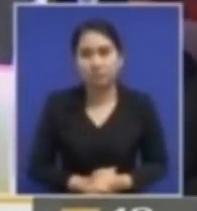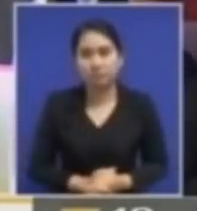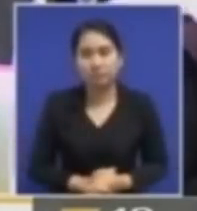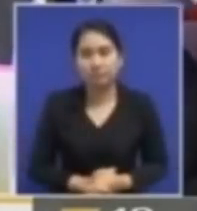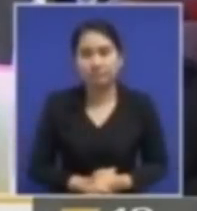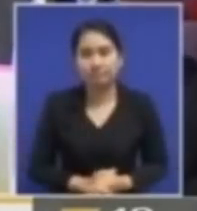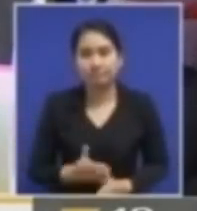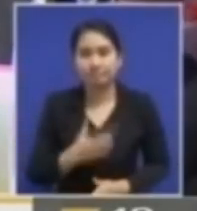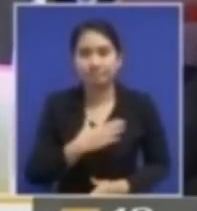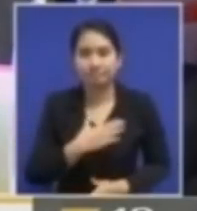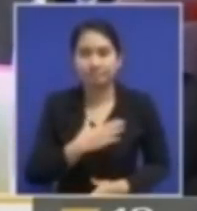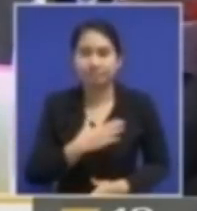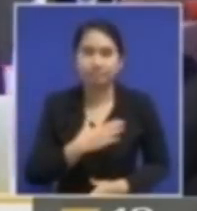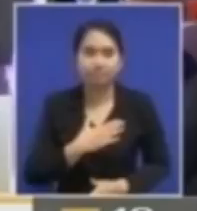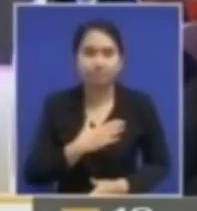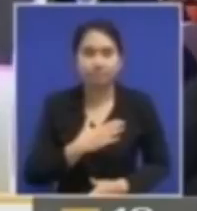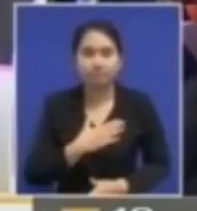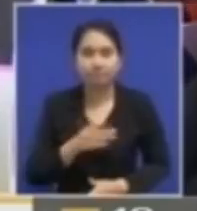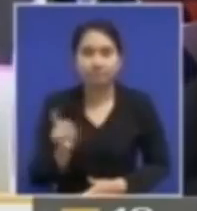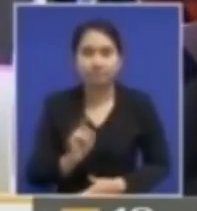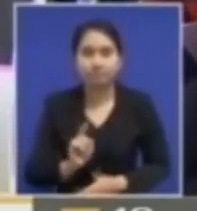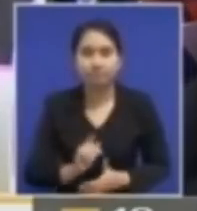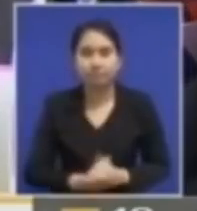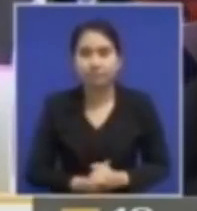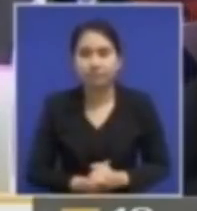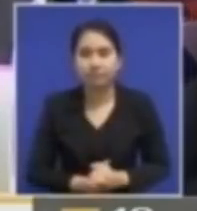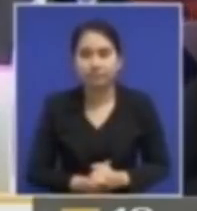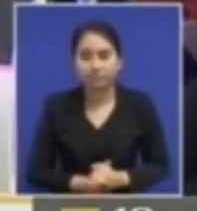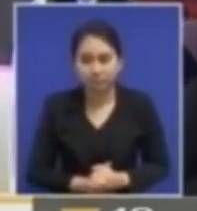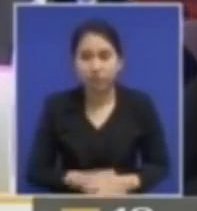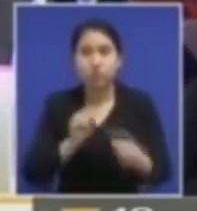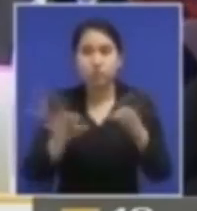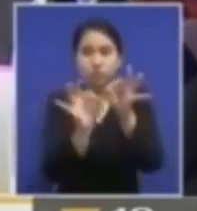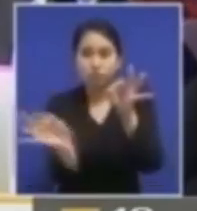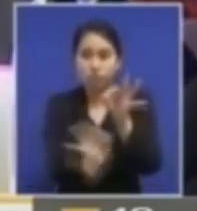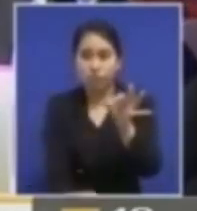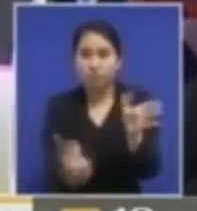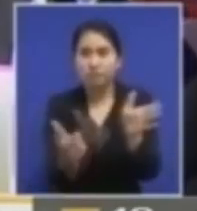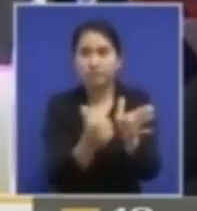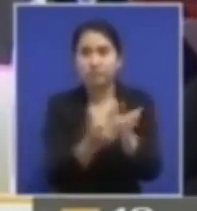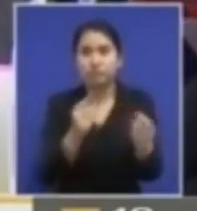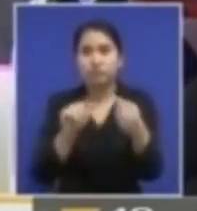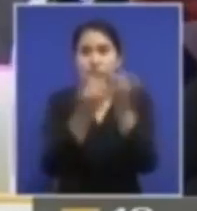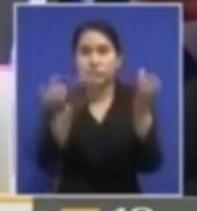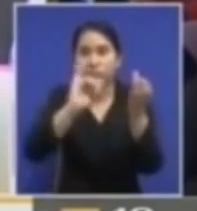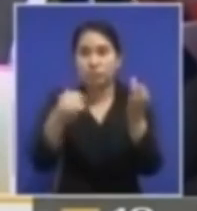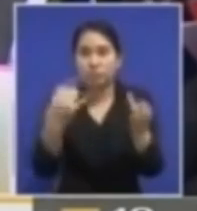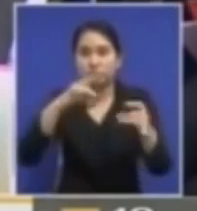นี้เนี่ยมันเป็นสิ่งที่เขาเลยบัญญัติไว้ในอุดมการณ์ซึ่งเป็นการผิดจริยธรรมอย่างร้ายแรง